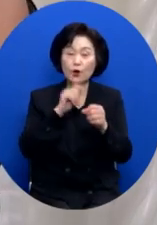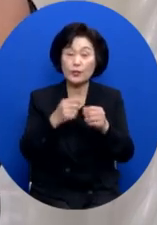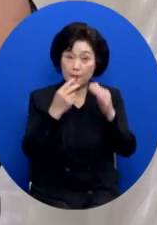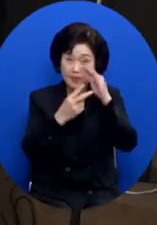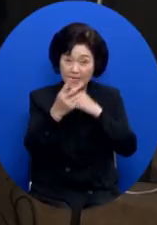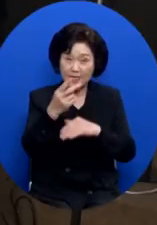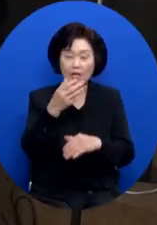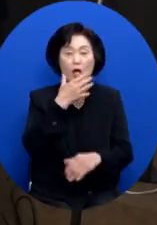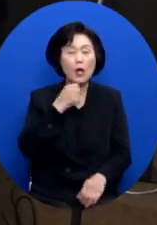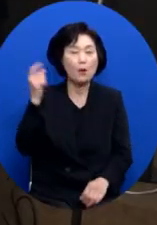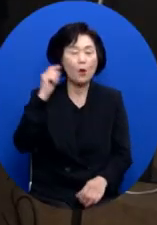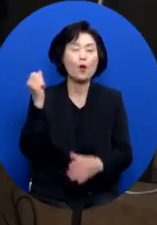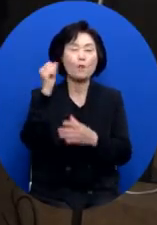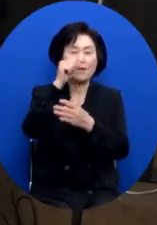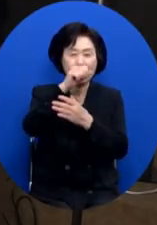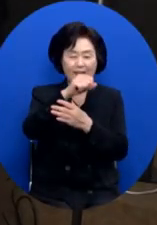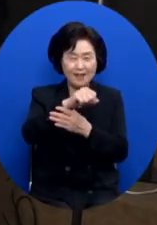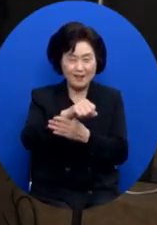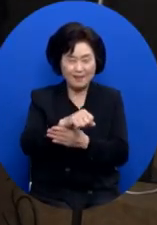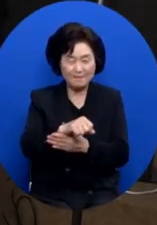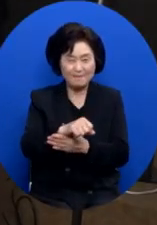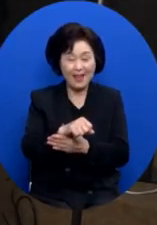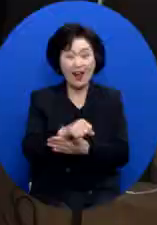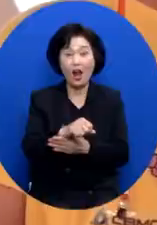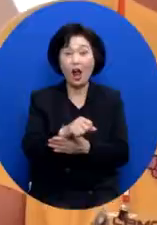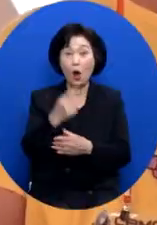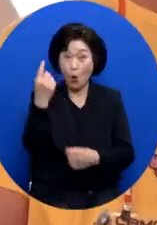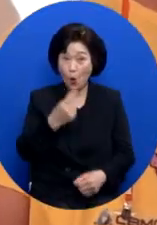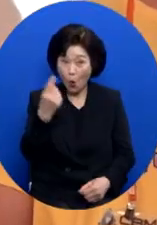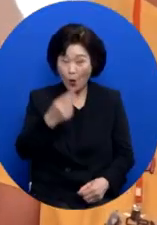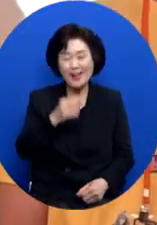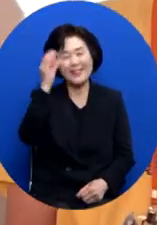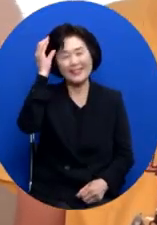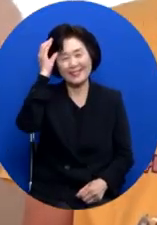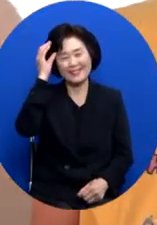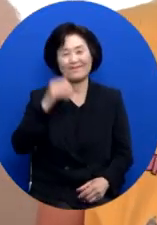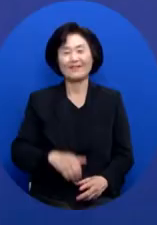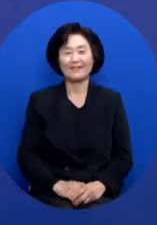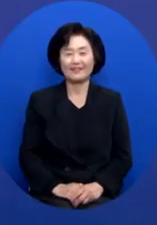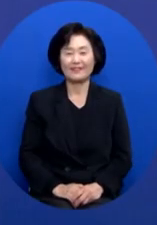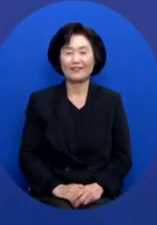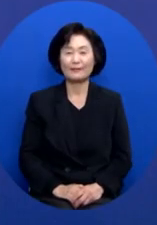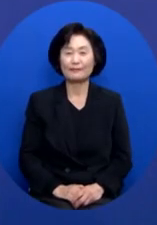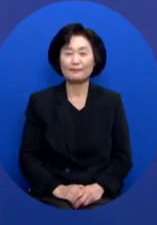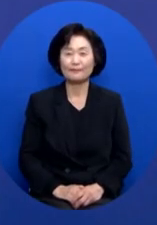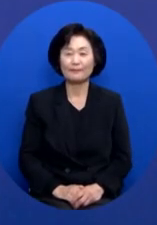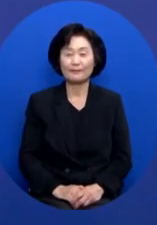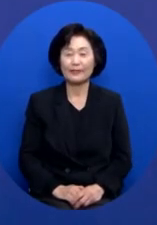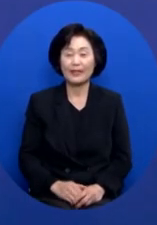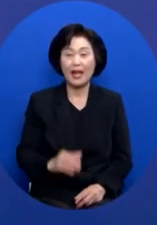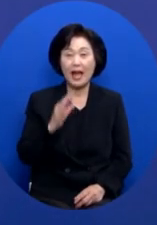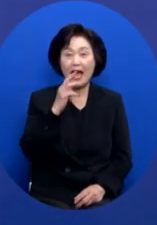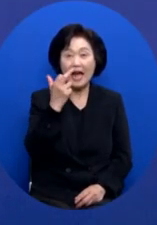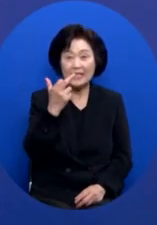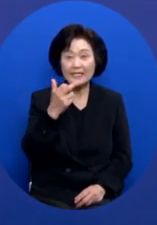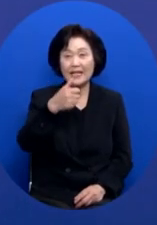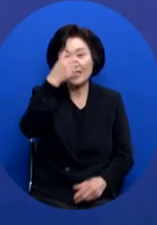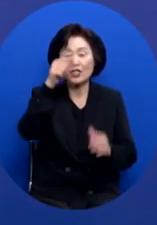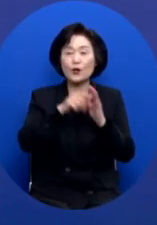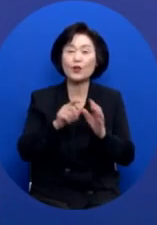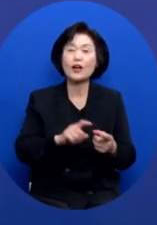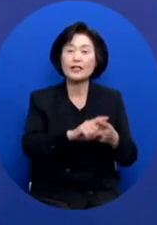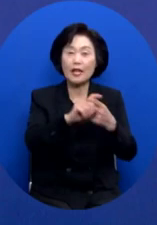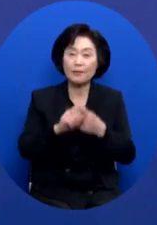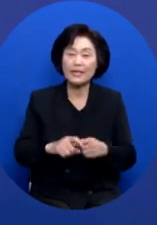열매로 맺어지길 기대합니다. CTS 뉴스 박지향입니다. 아산시 기독교연합회는